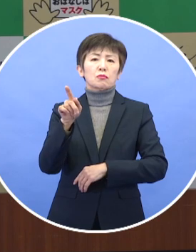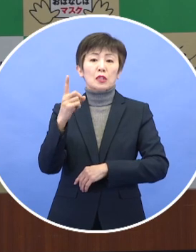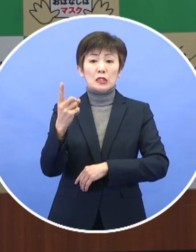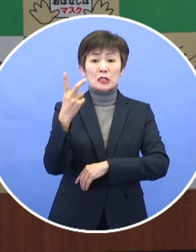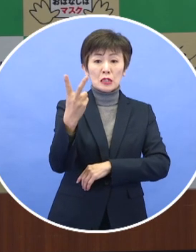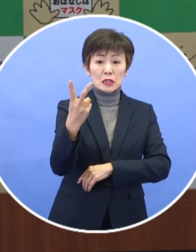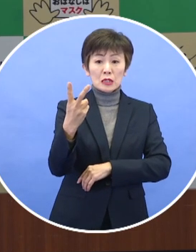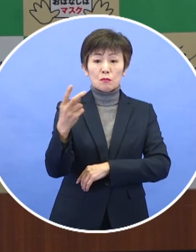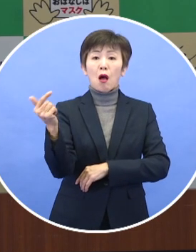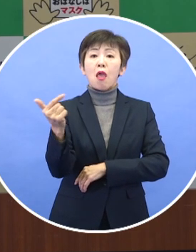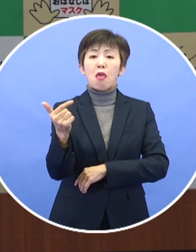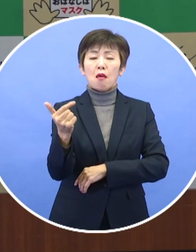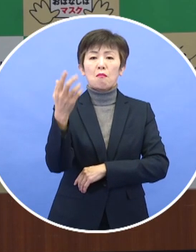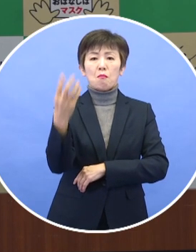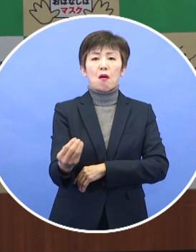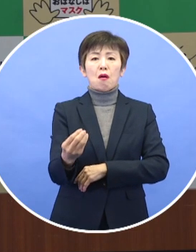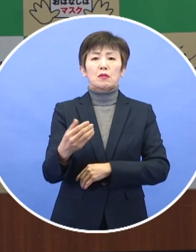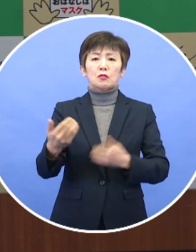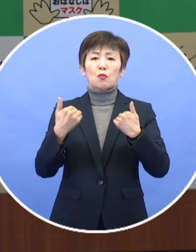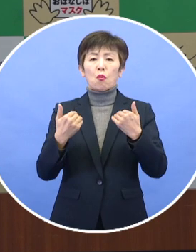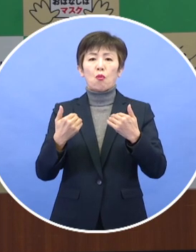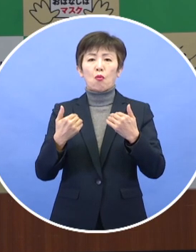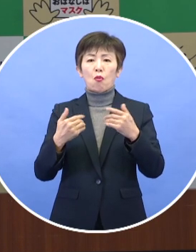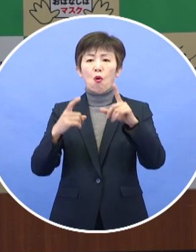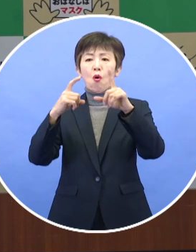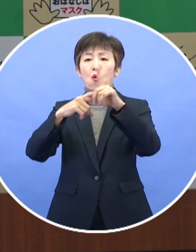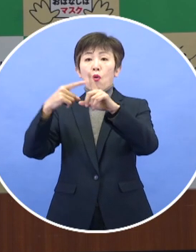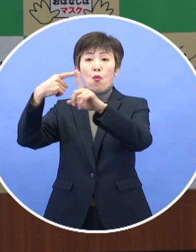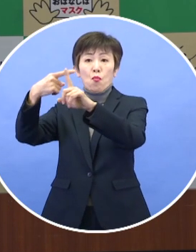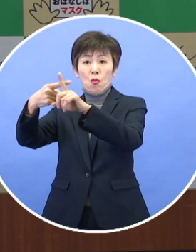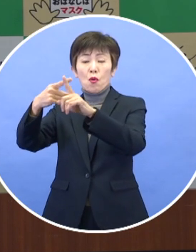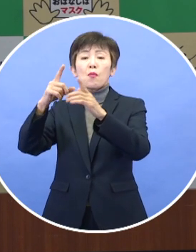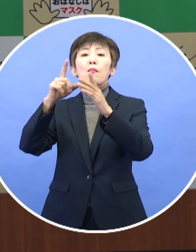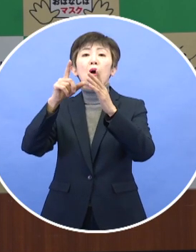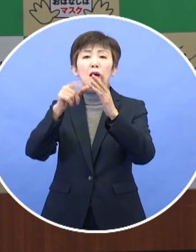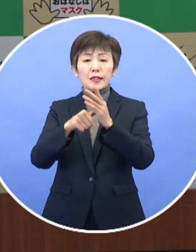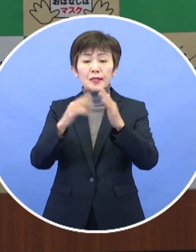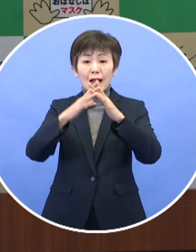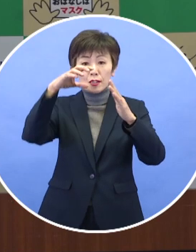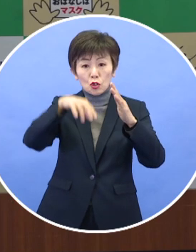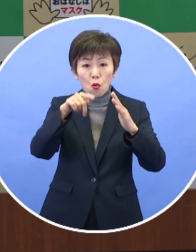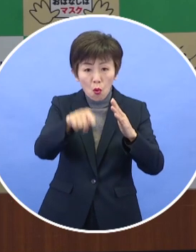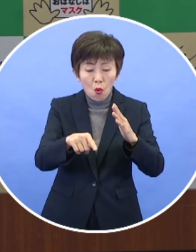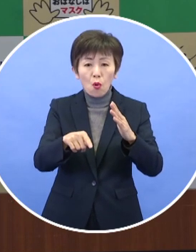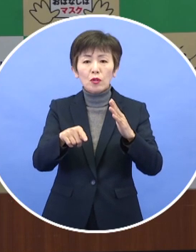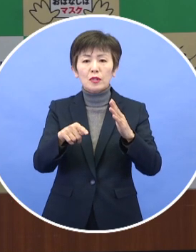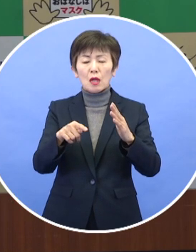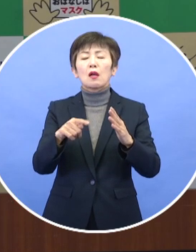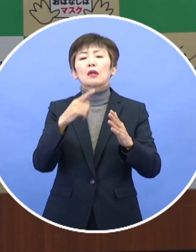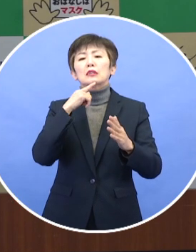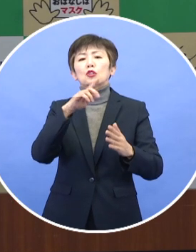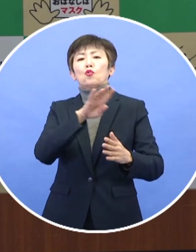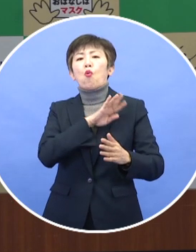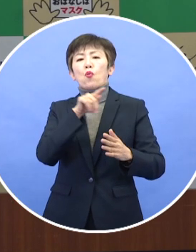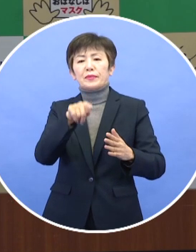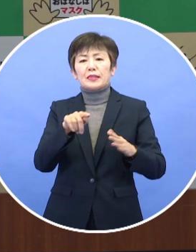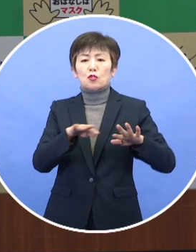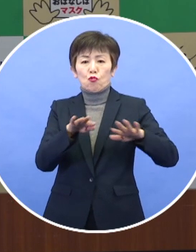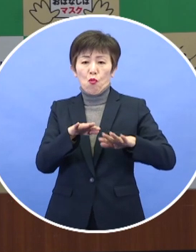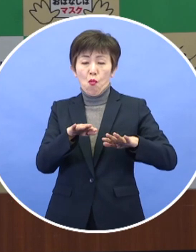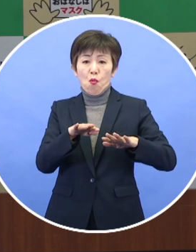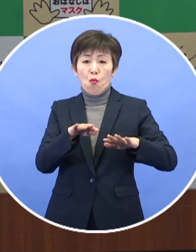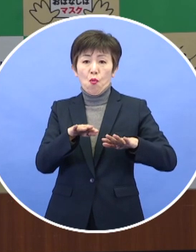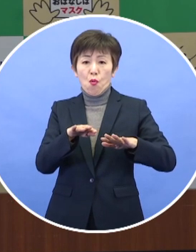進ということで、まずはエルパプラスで小児接種、これを日曜日から始めさせていただきます。とりあえずここに書いてある4